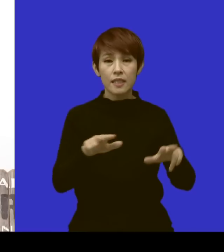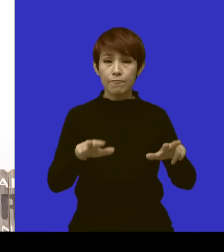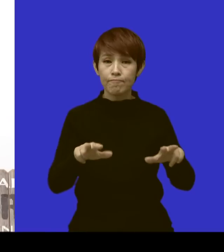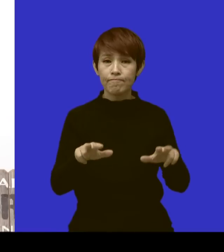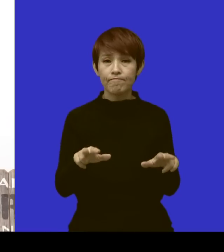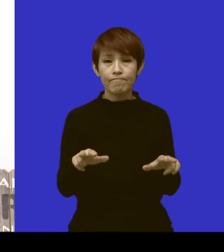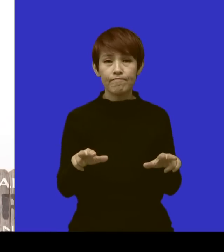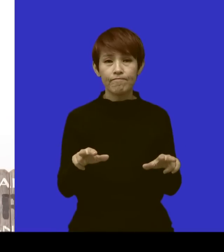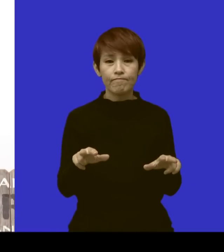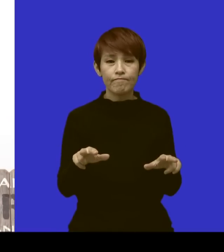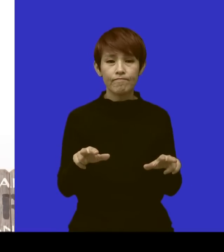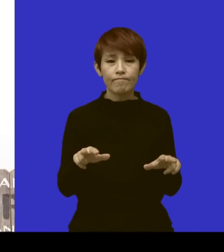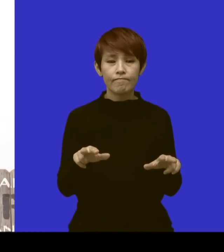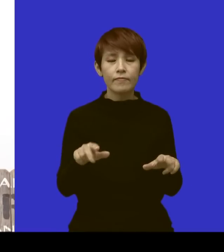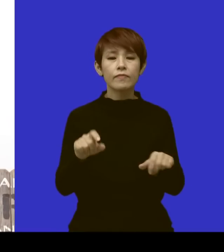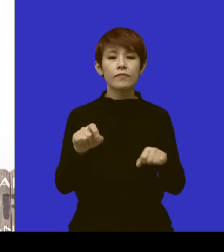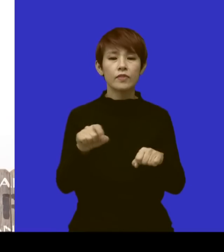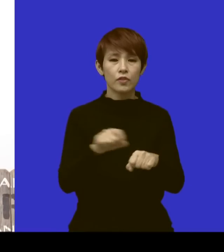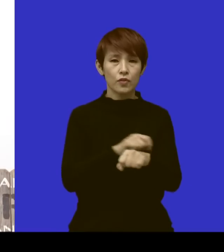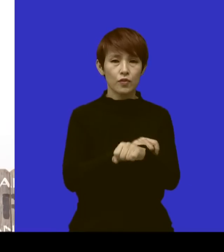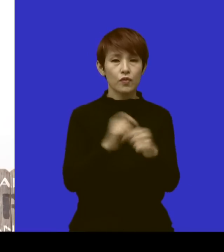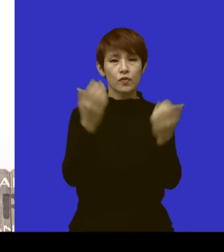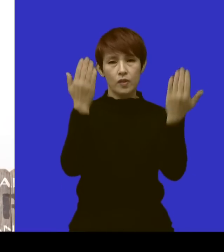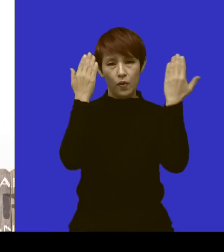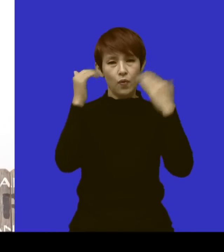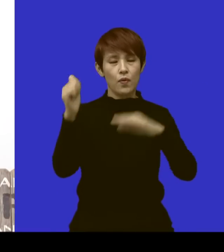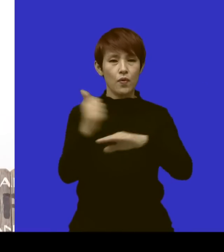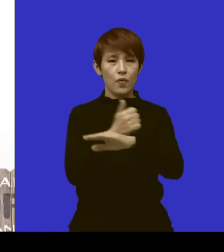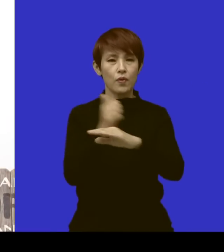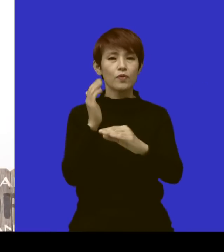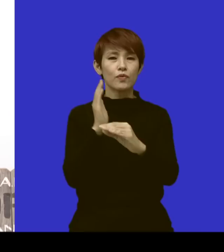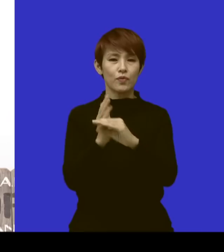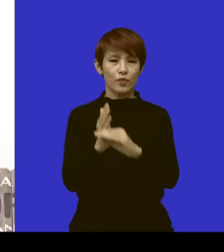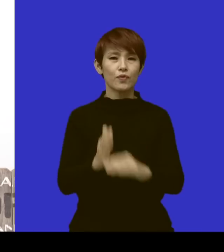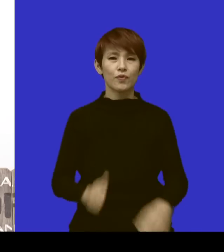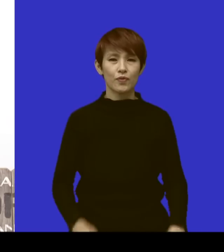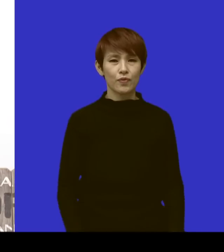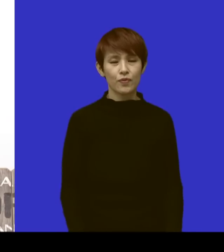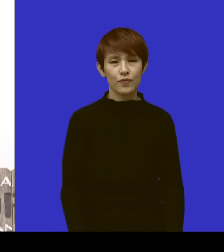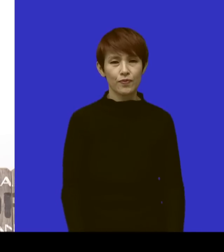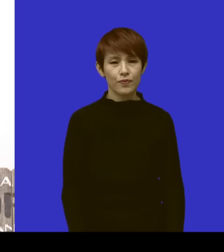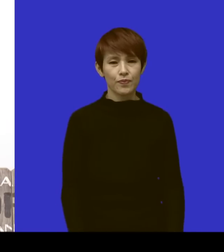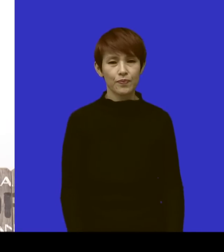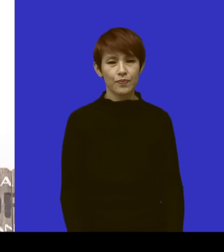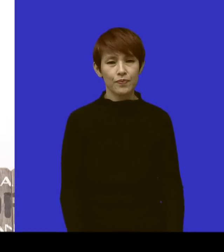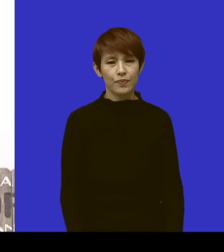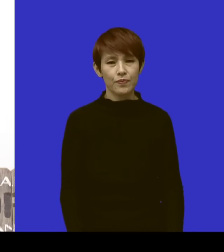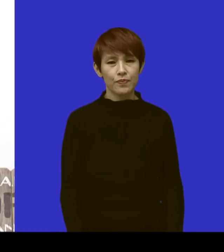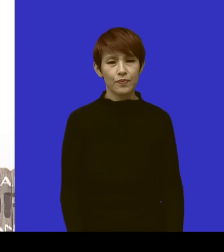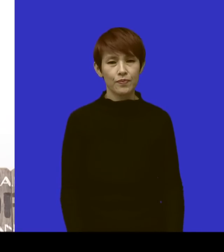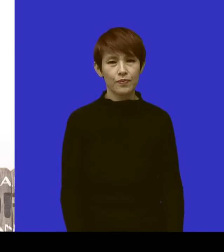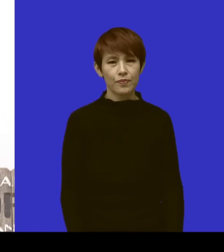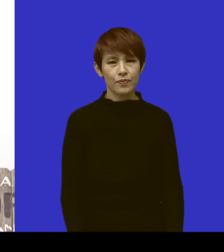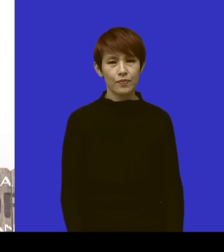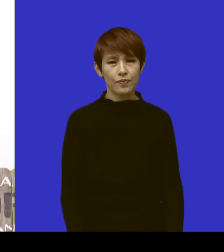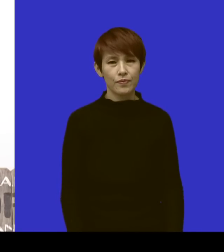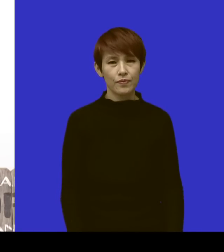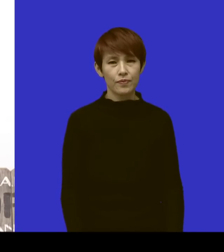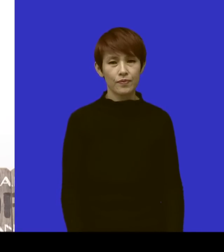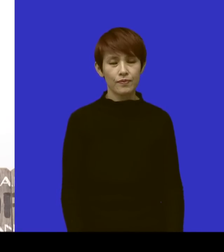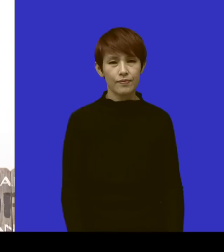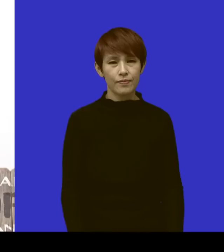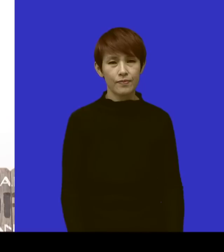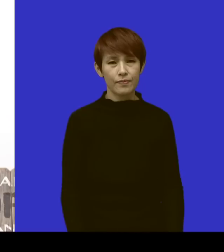지금 이제 학적을 살려서 특수학교 이제 다니고 있는 그 가운데 예전에 다니던